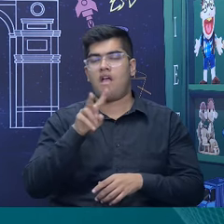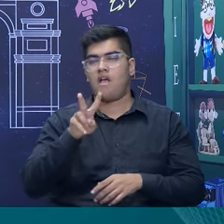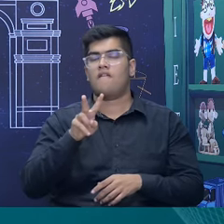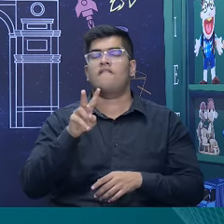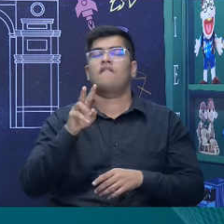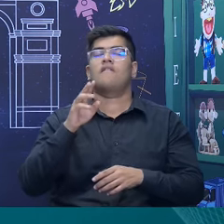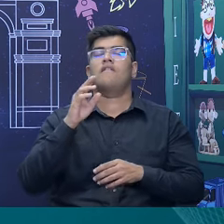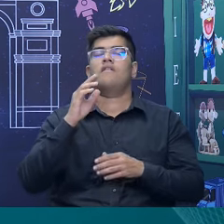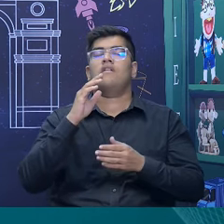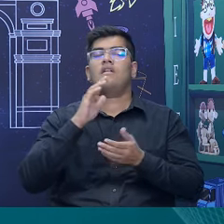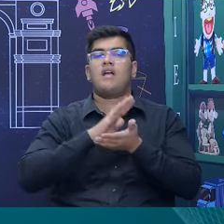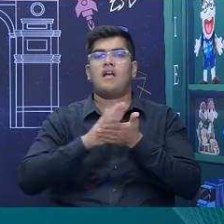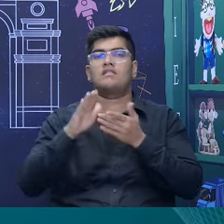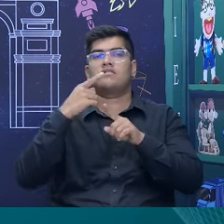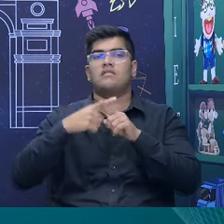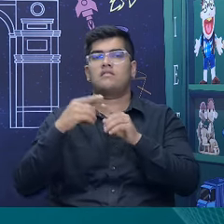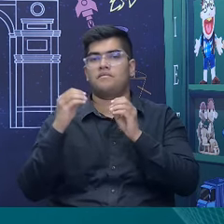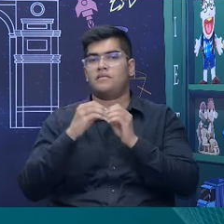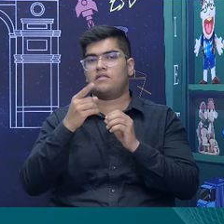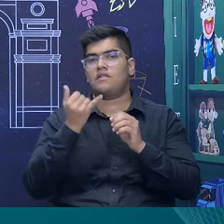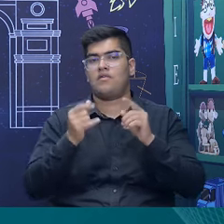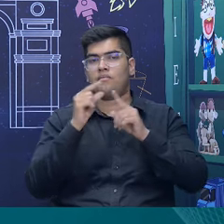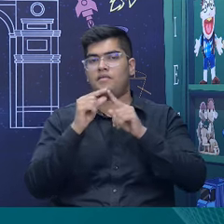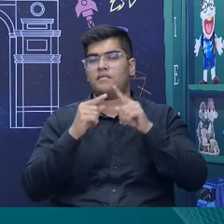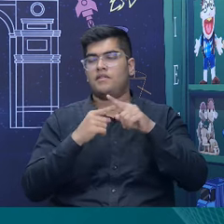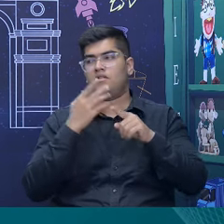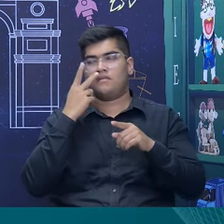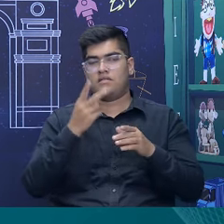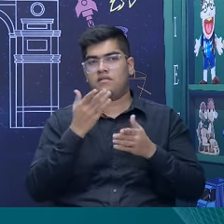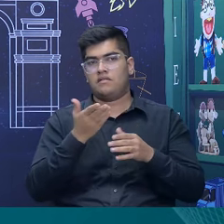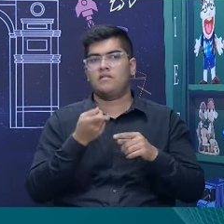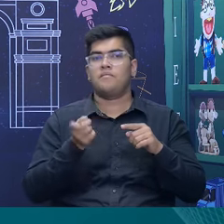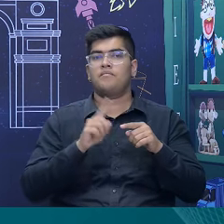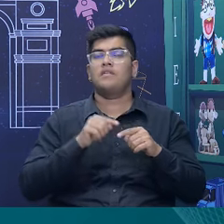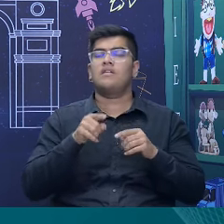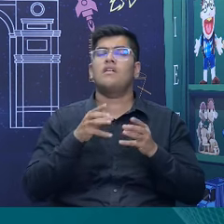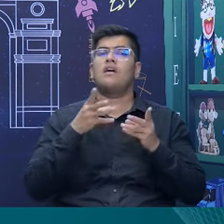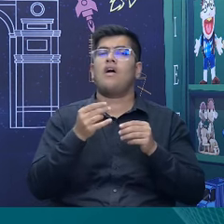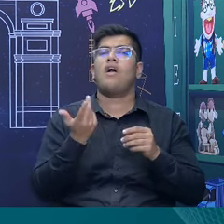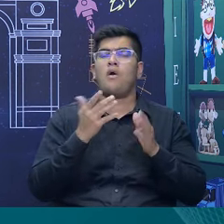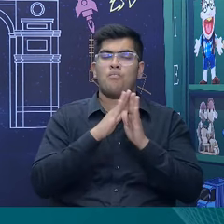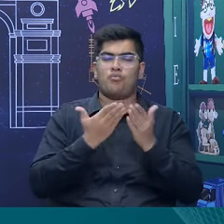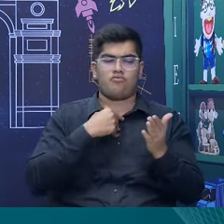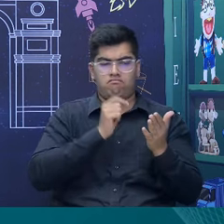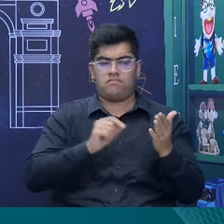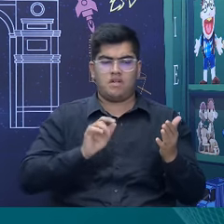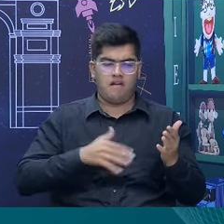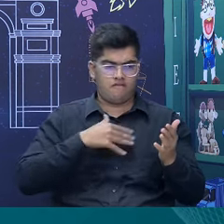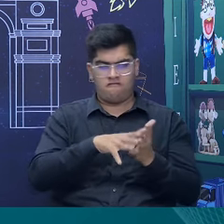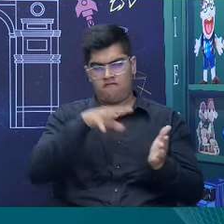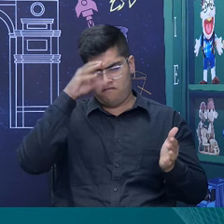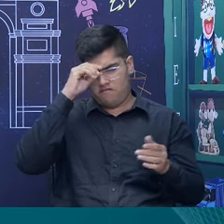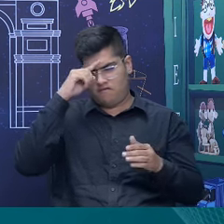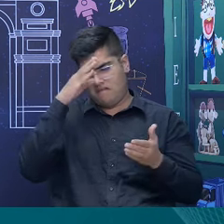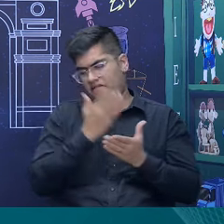ब्रेथ राइट सो स्क्रीन पर आप देख पा रहे होंगे तोय फार्मूला कहीं ऐसा नहीं है कि हमने फार्मूला किताब में लिखा है तो हमने याद कर लिया हम करके